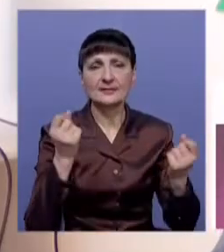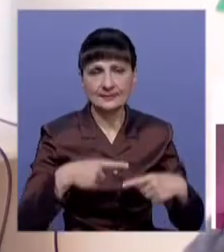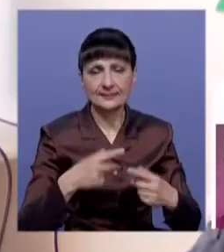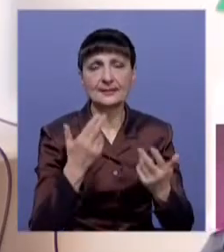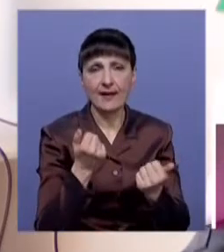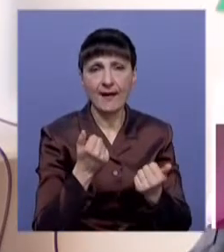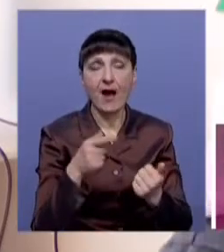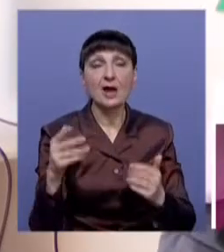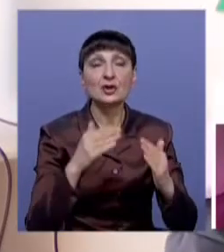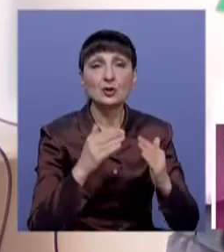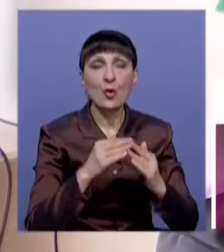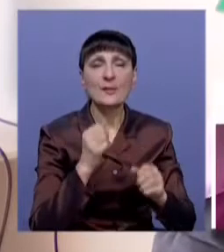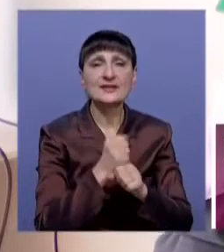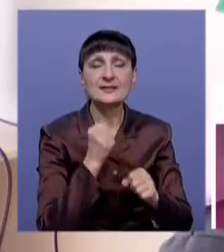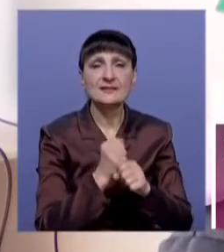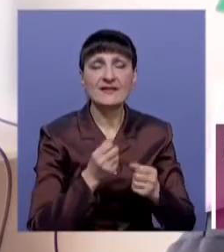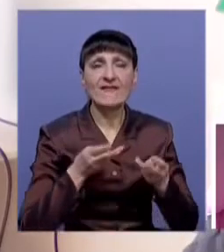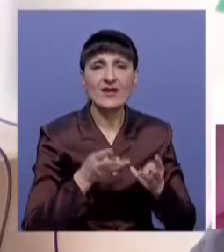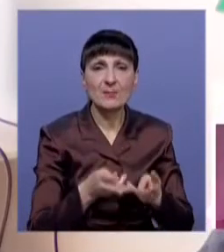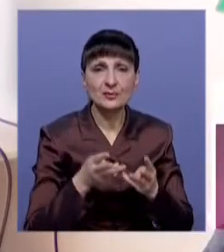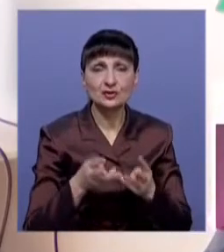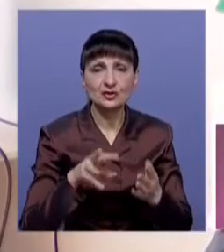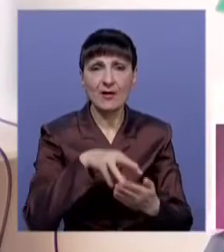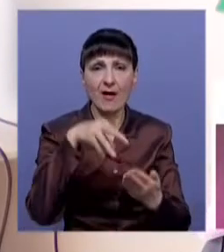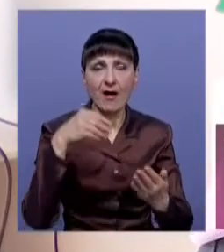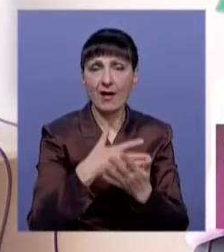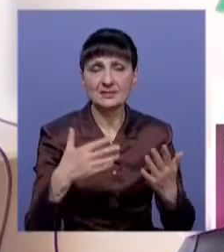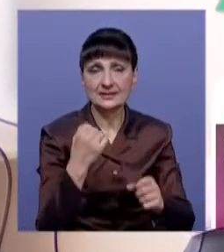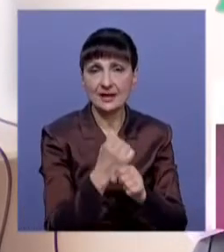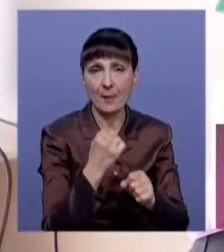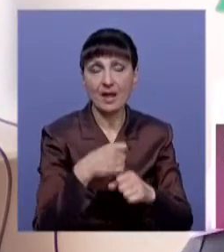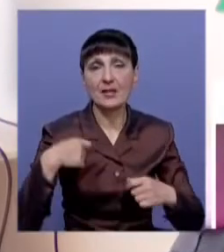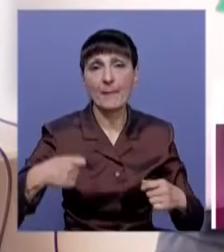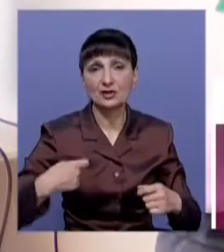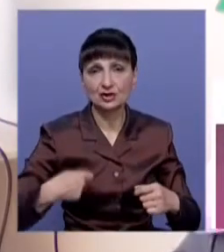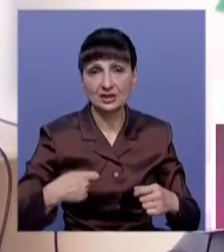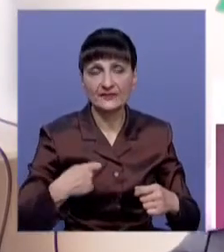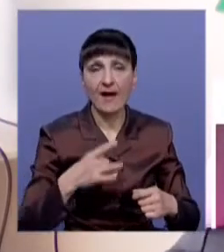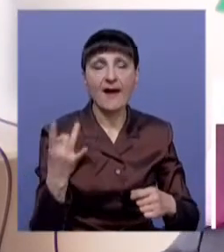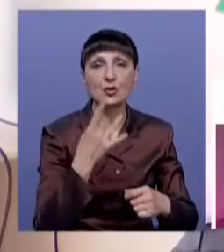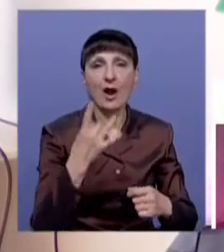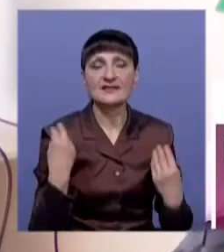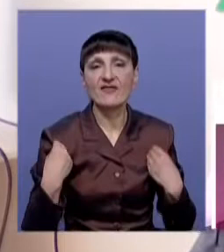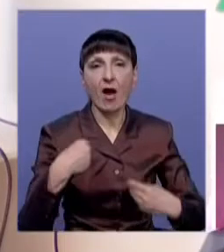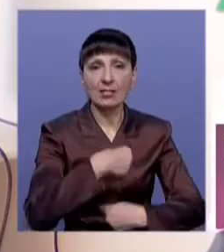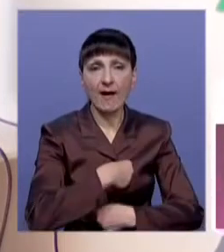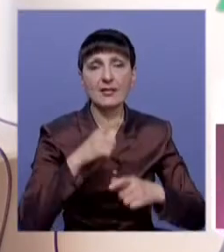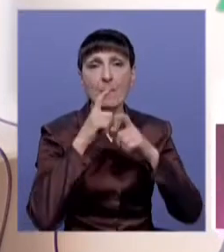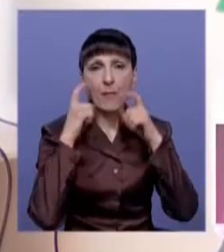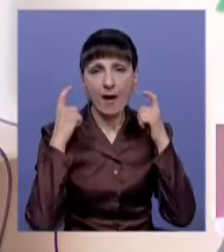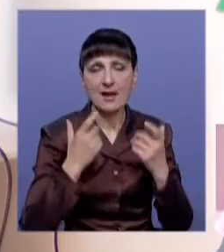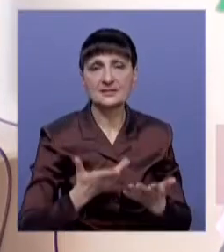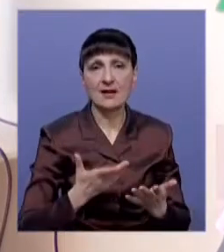они дома выпечка там очень многие зарабатывали на пошиве одноразовых халатов масок до